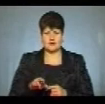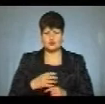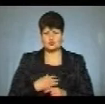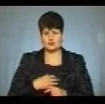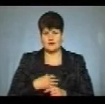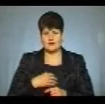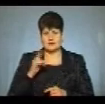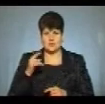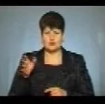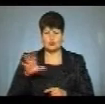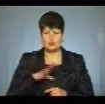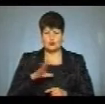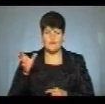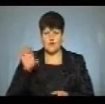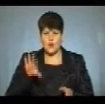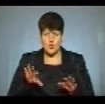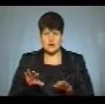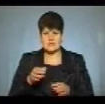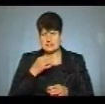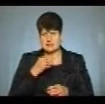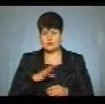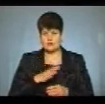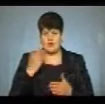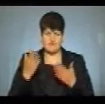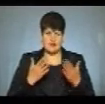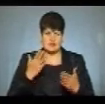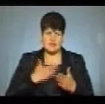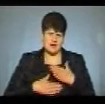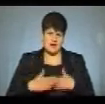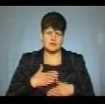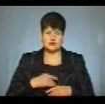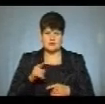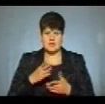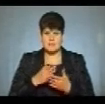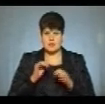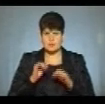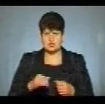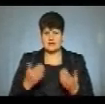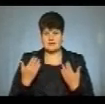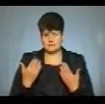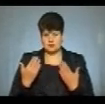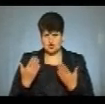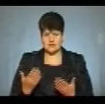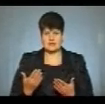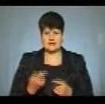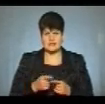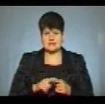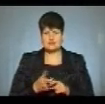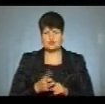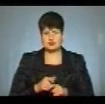що були на горах, спілкувався з нею, казав, що там було досить весело. Дуже радий, що вона мала можливість відпочити. Це дуже